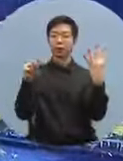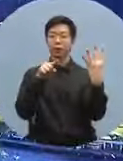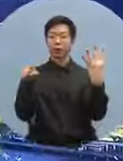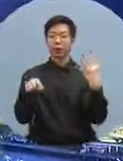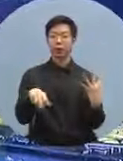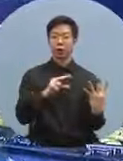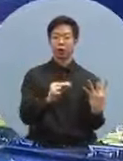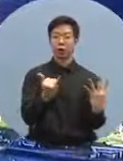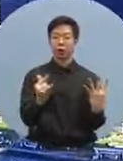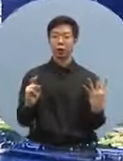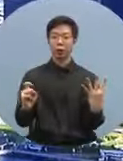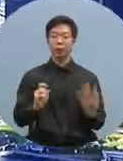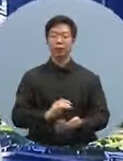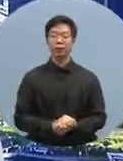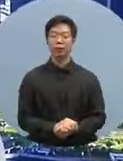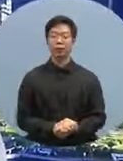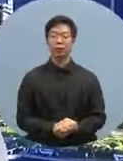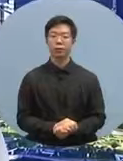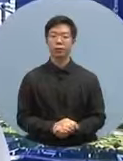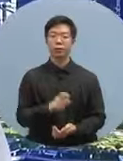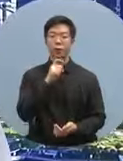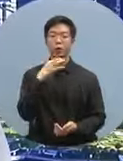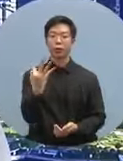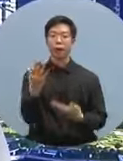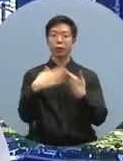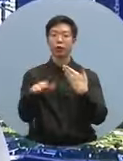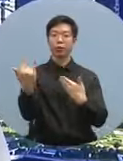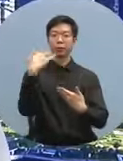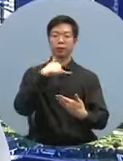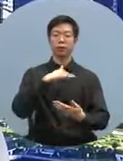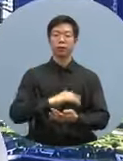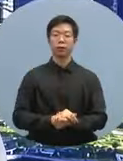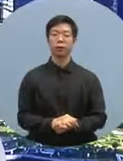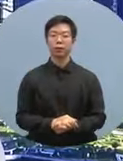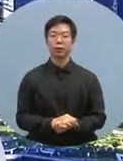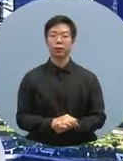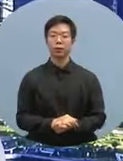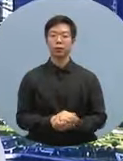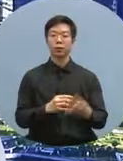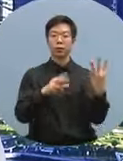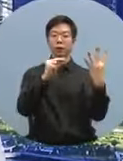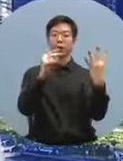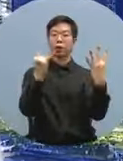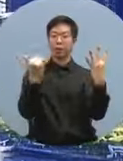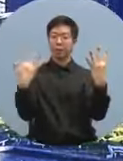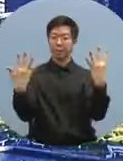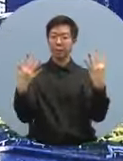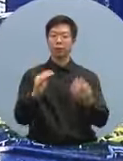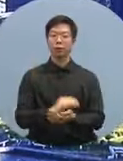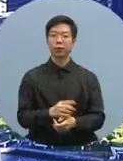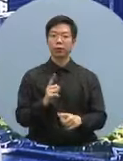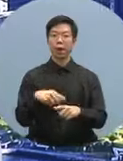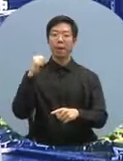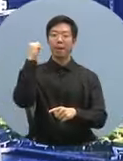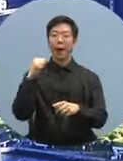到4769，當中有3宗是輸入性個案，4765就是巴林回來